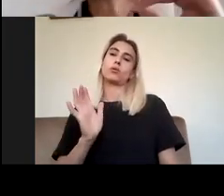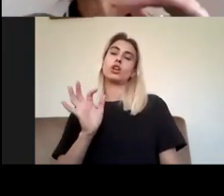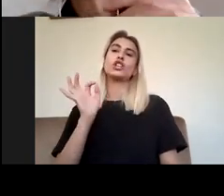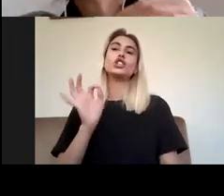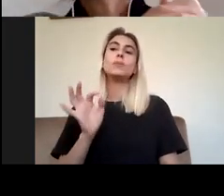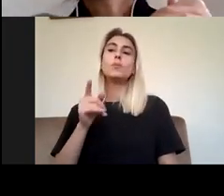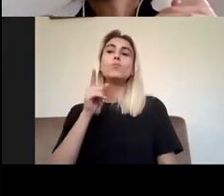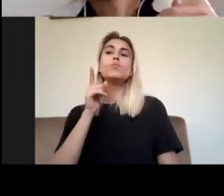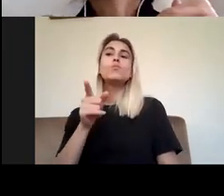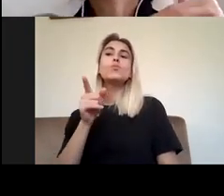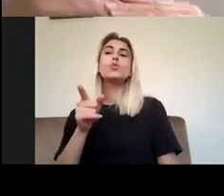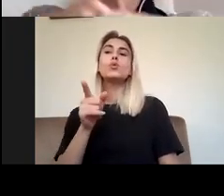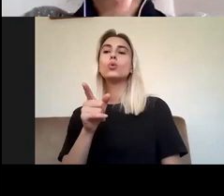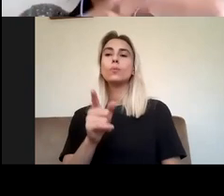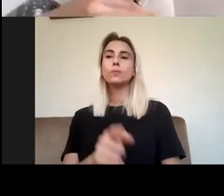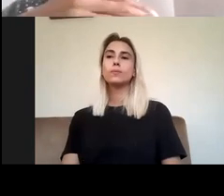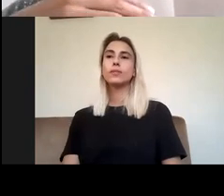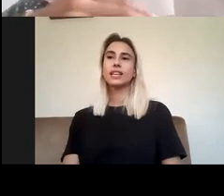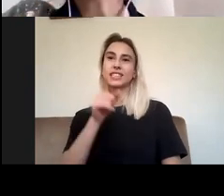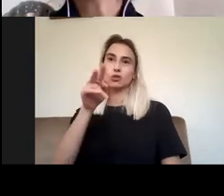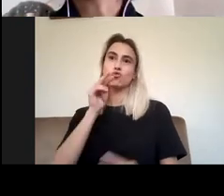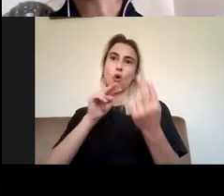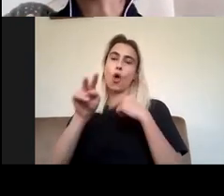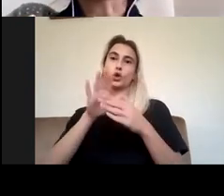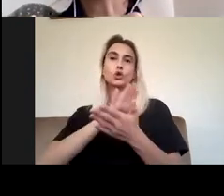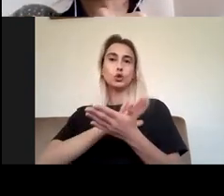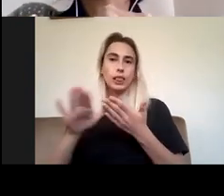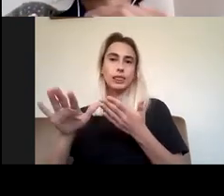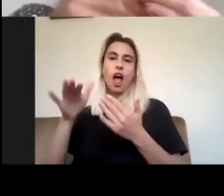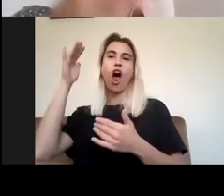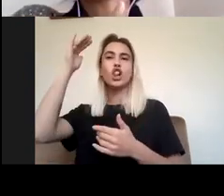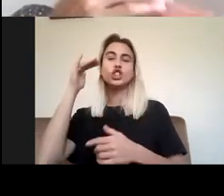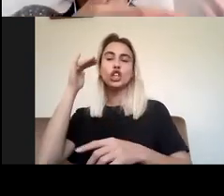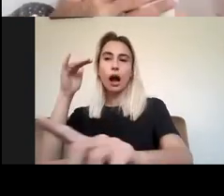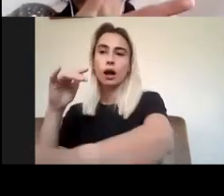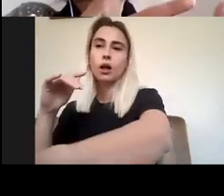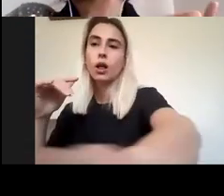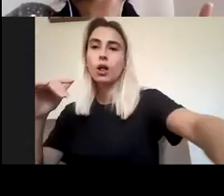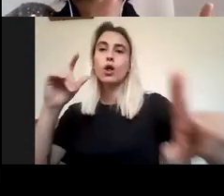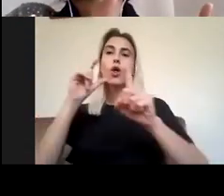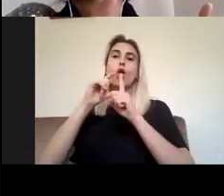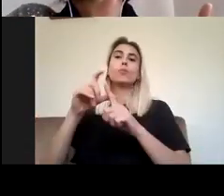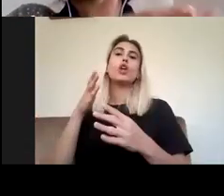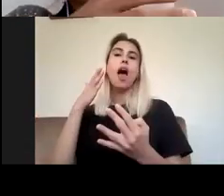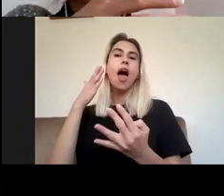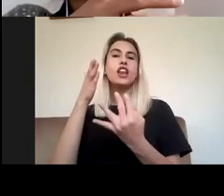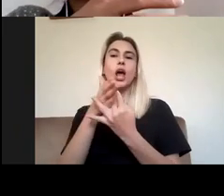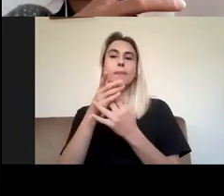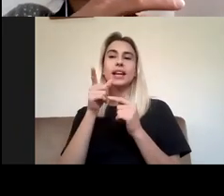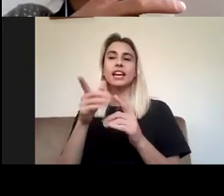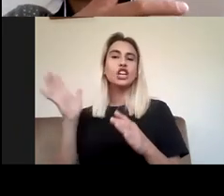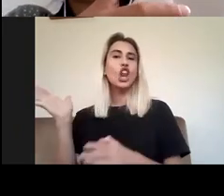bu taraf siz yolları düzeltin. O zaman alçak tabanlı dolmuşları biz de erişilebilir standartlara uygun dolmuşları